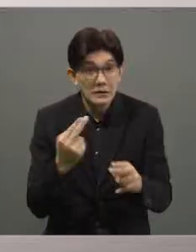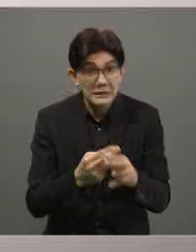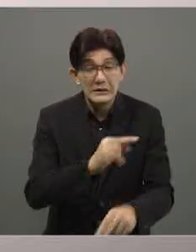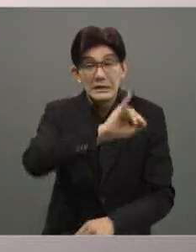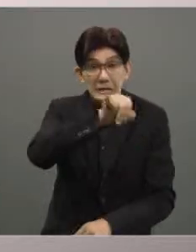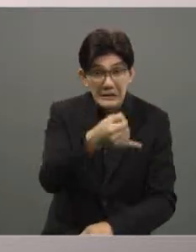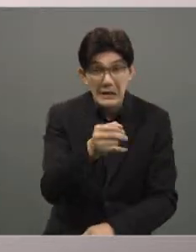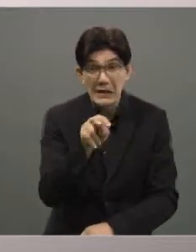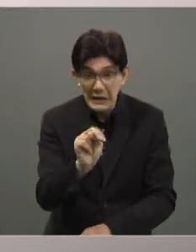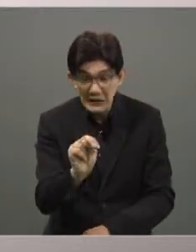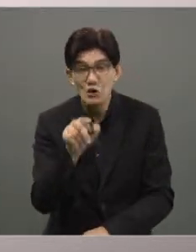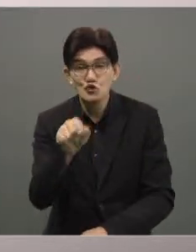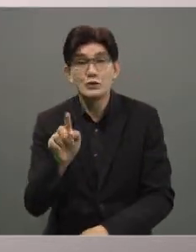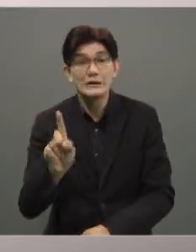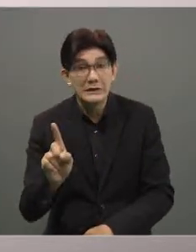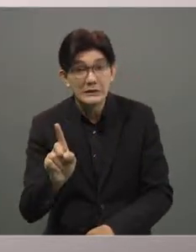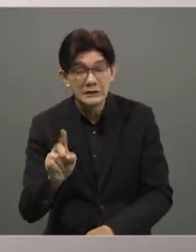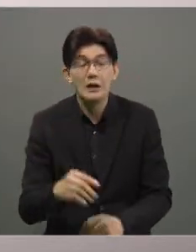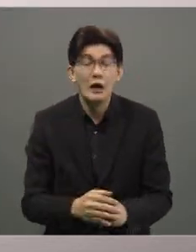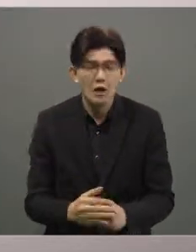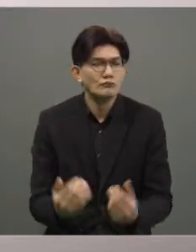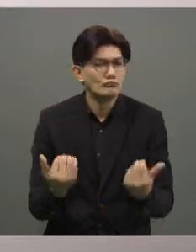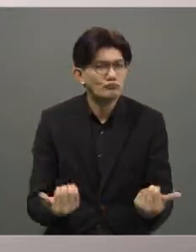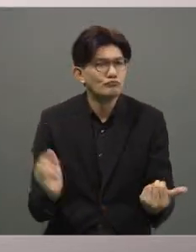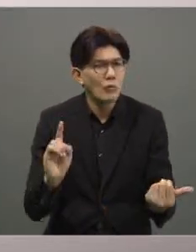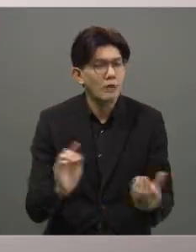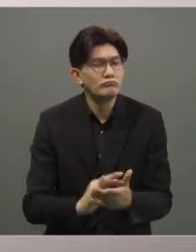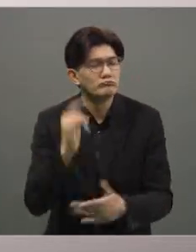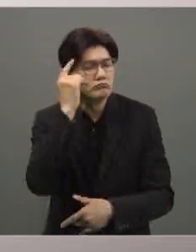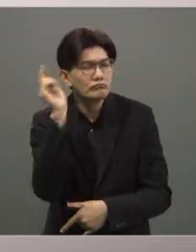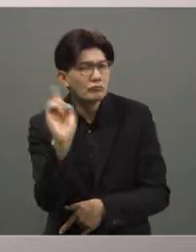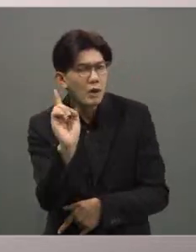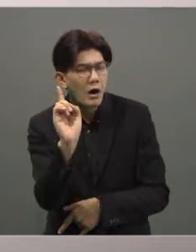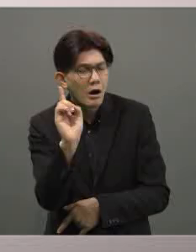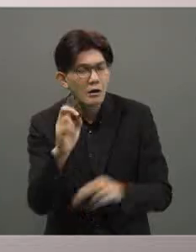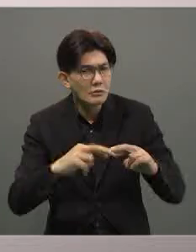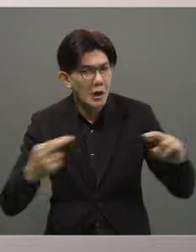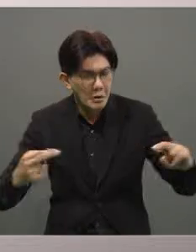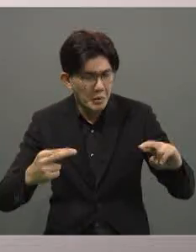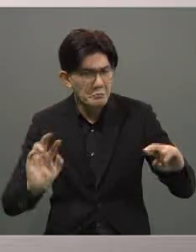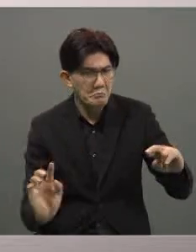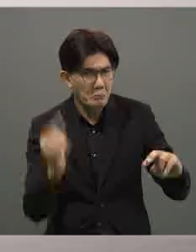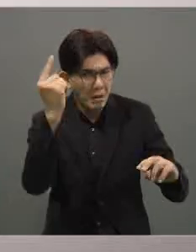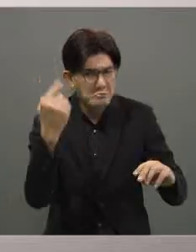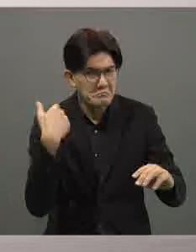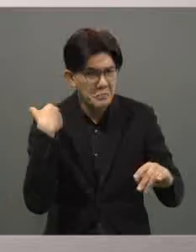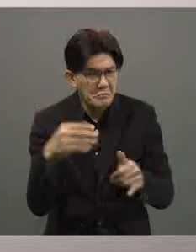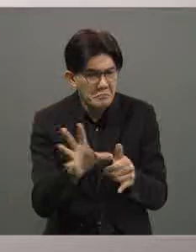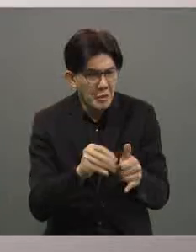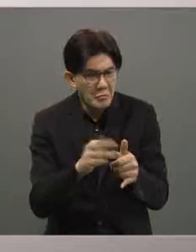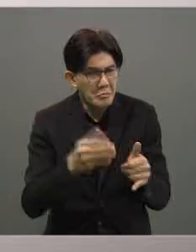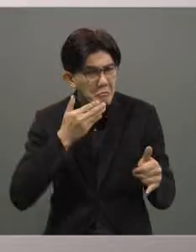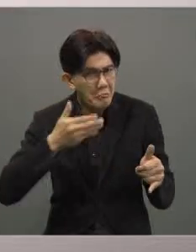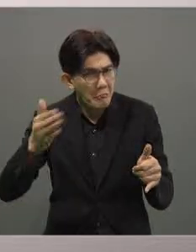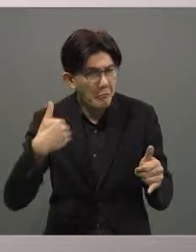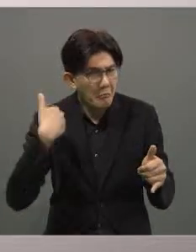n. 1นะฮะเค้าบอกว่าไอ้เจ้าสายพันธุ์ตัวนี้เนี่ยมีแนวโน้มว่าจะเป็นสายพันธุ์หลักขึ้นมาเป็นแนวโน้มการติดเชื้อต่อเนื่องนะฮ